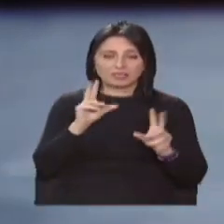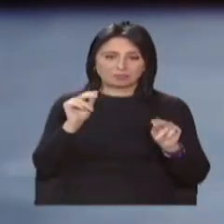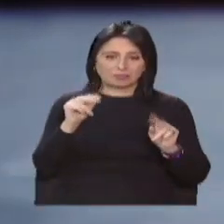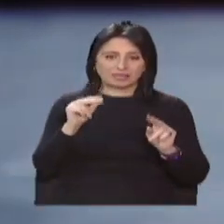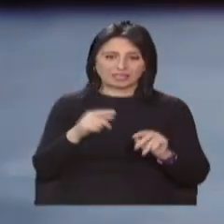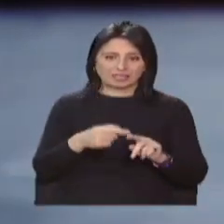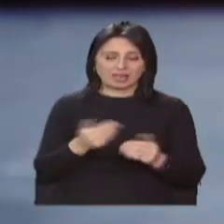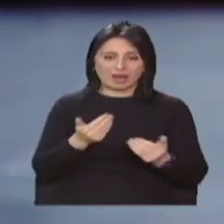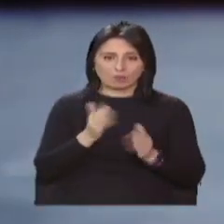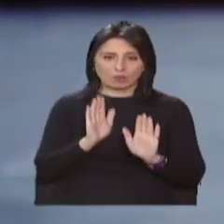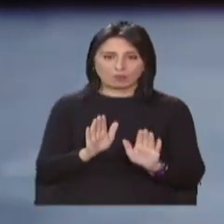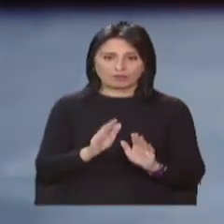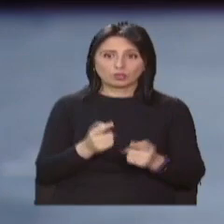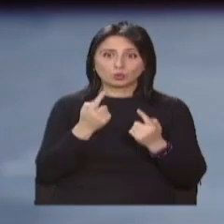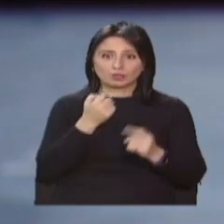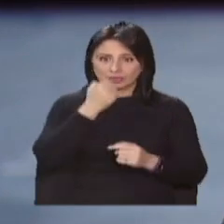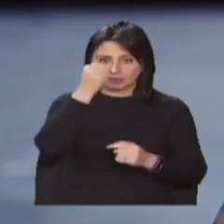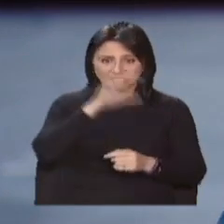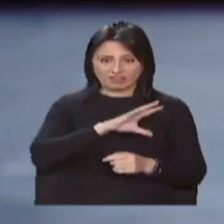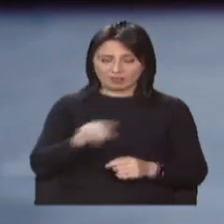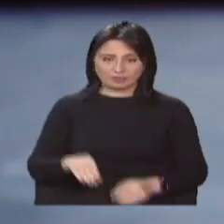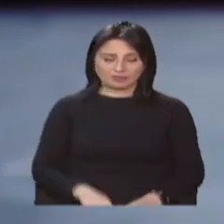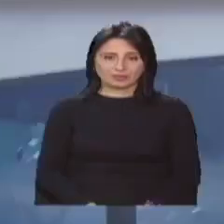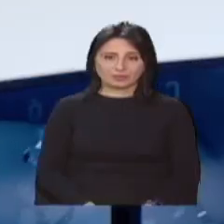გაალამაზოს და უფრო ბედნიერი ამყოფოს. უღრმესი მადლობა ყველაფრისთვის.